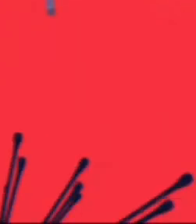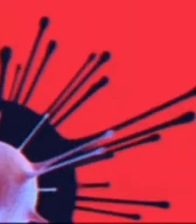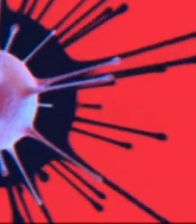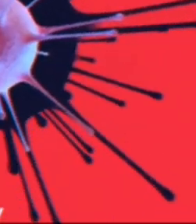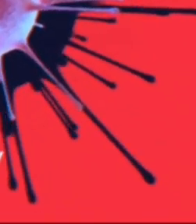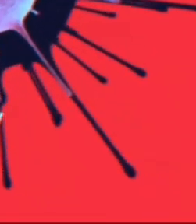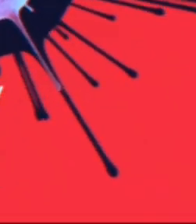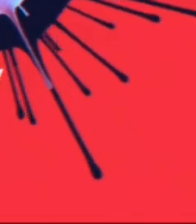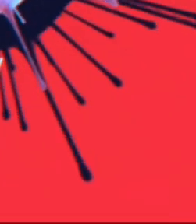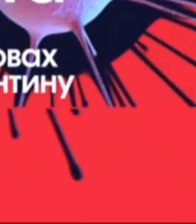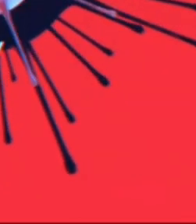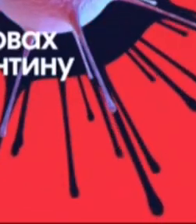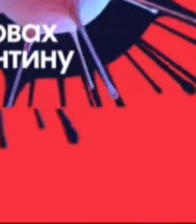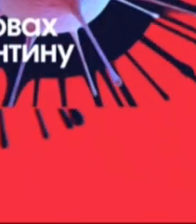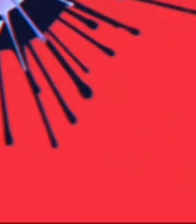Музика